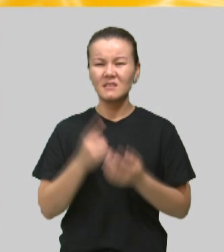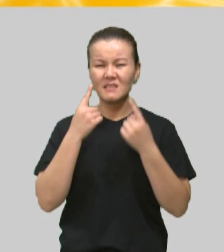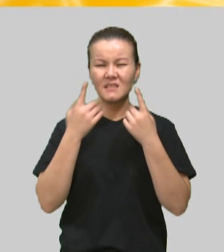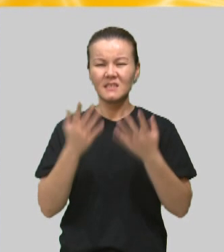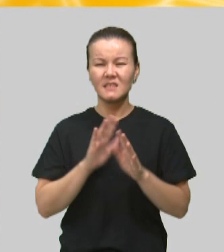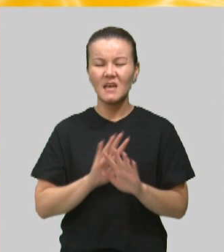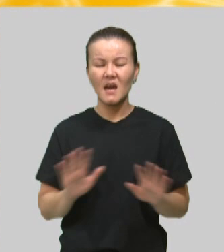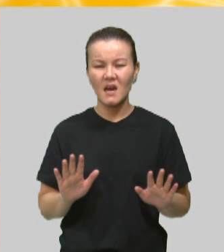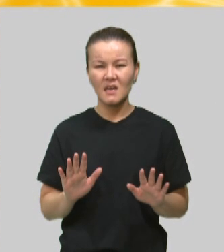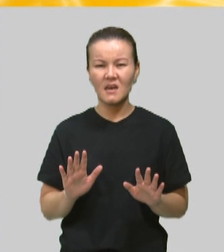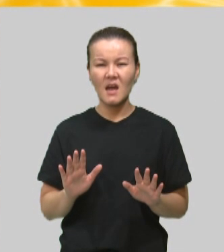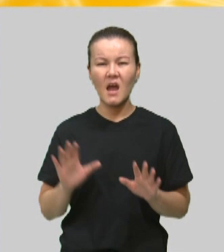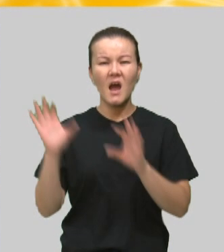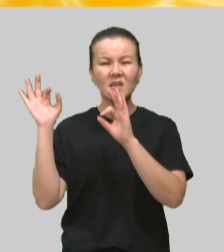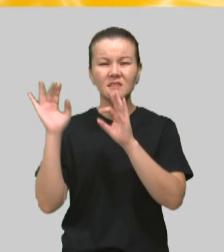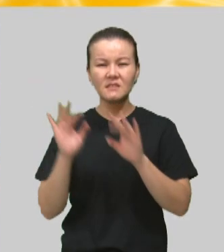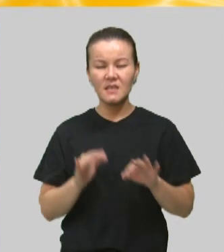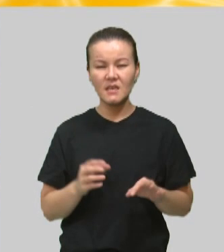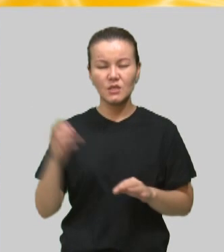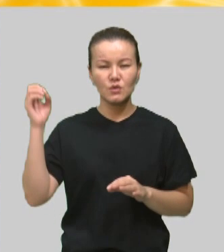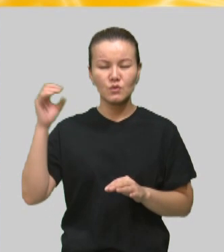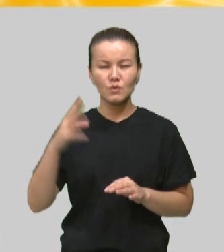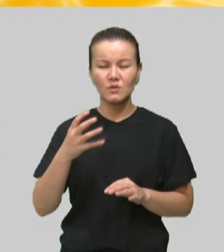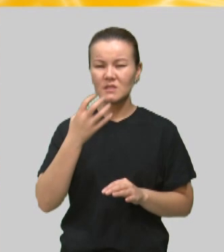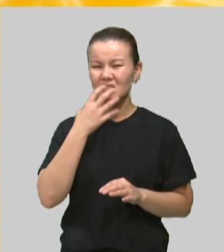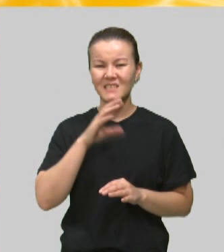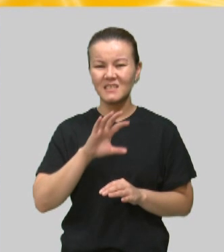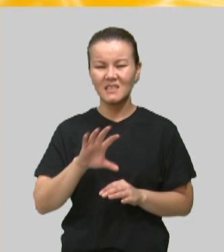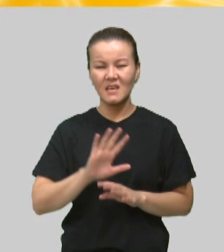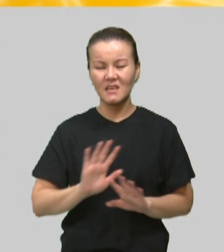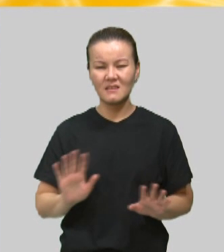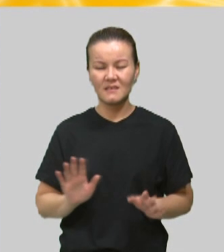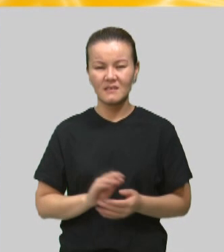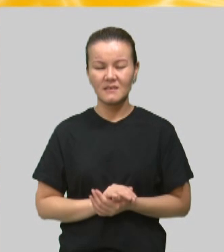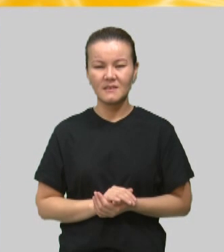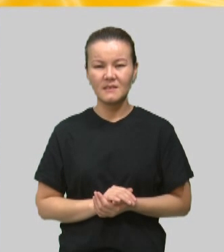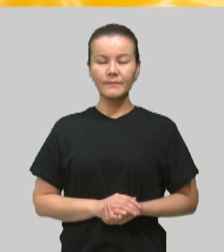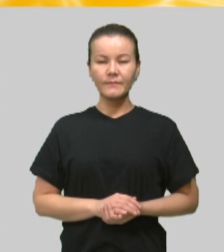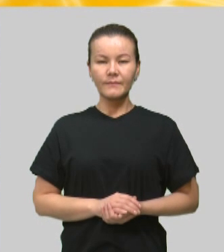Неяркое осеннее солнце не греет.